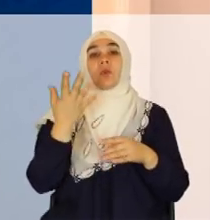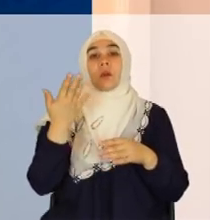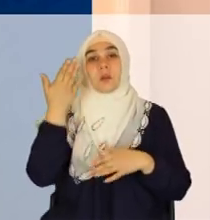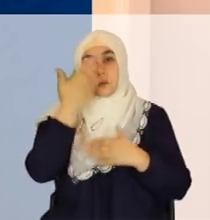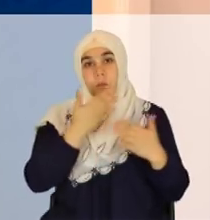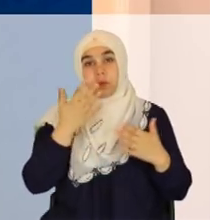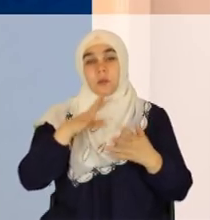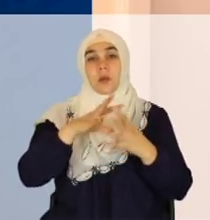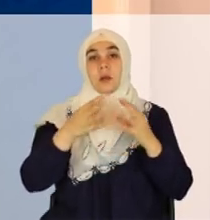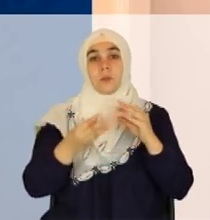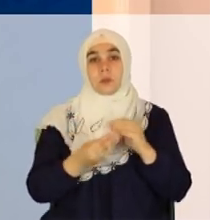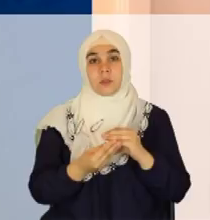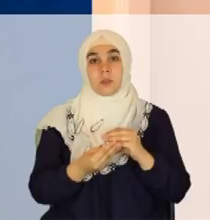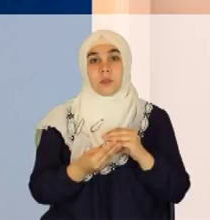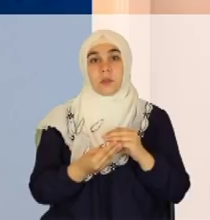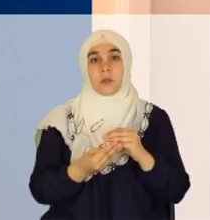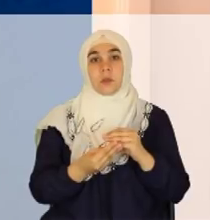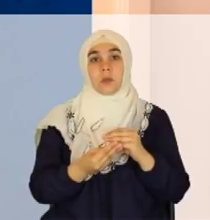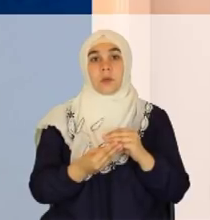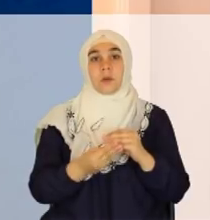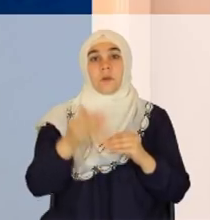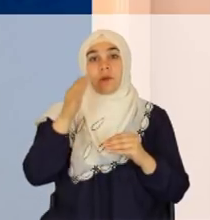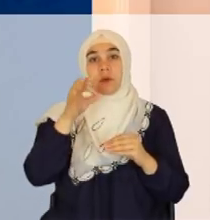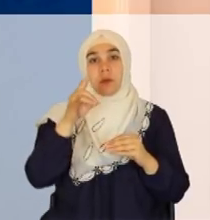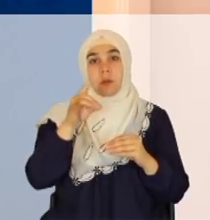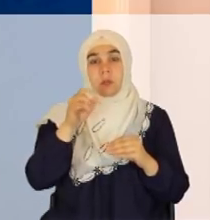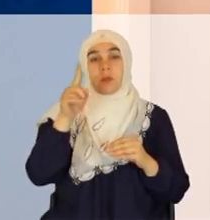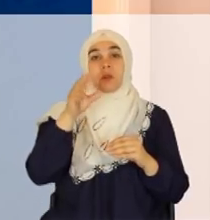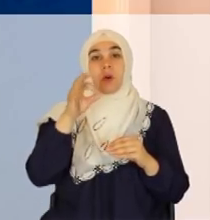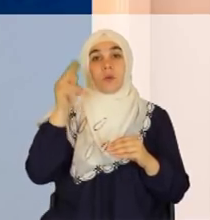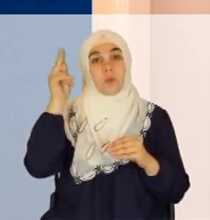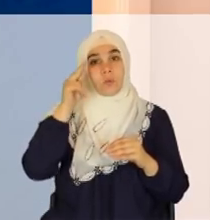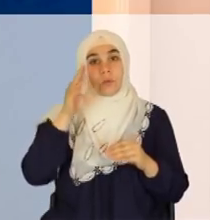yuvuşunu, hemmesini fıkhı zahırda okuyalım, zor geldik.